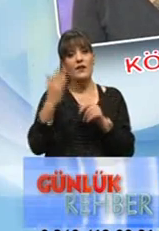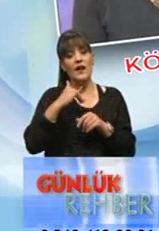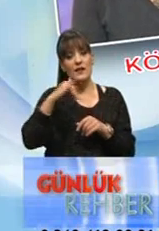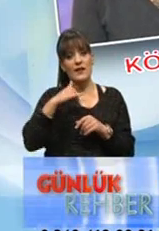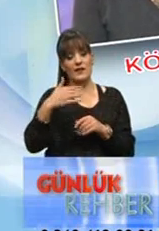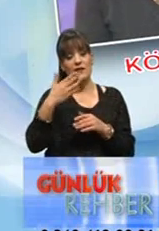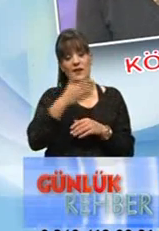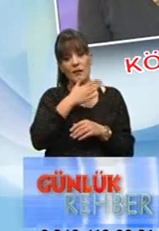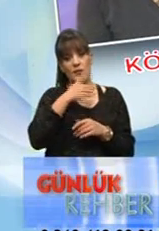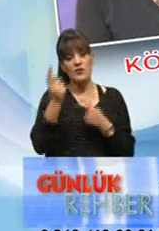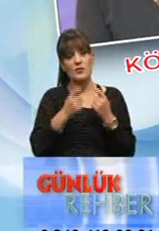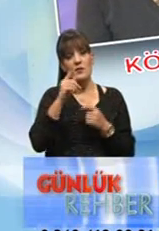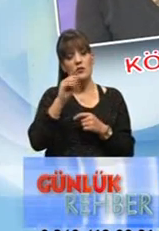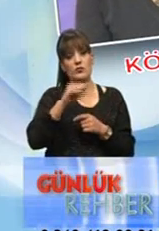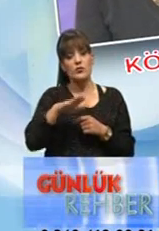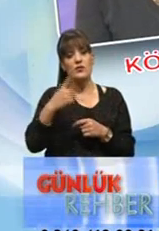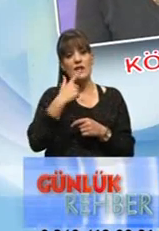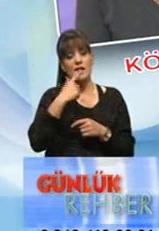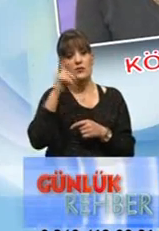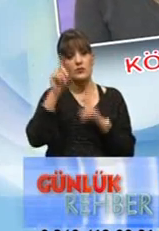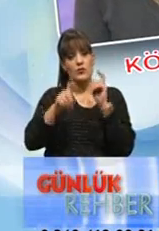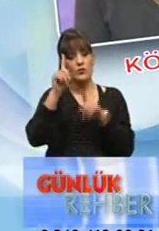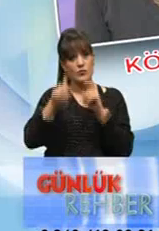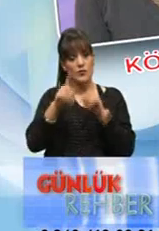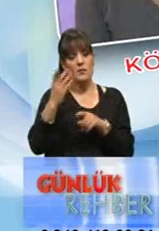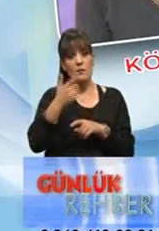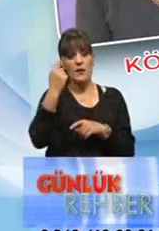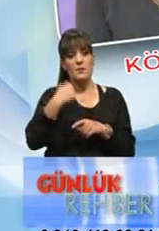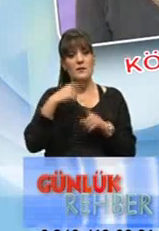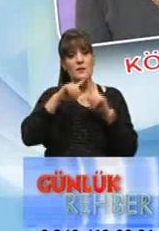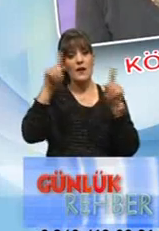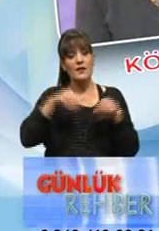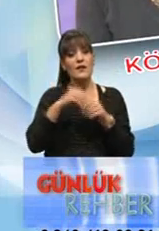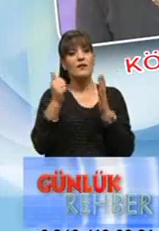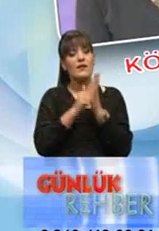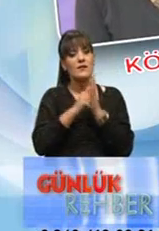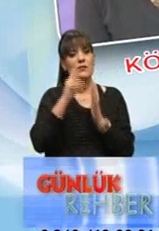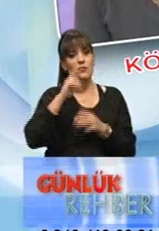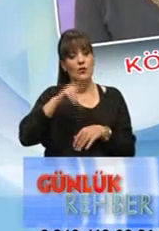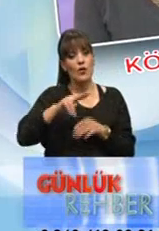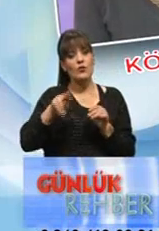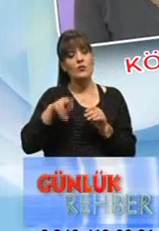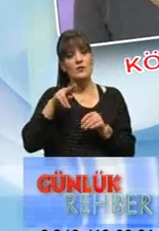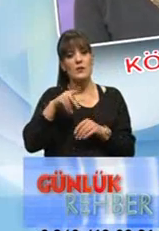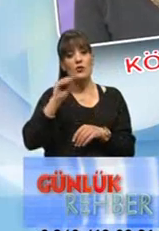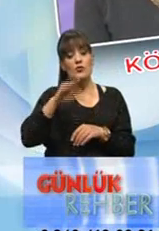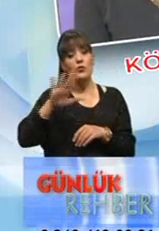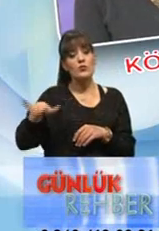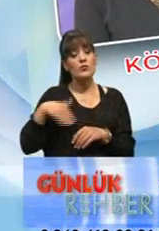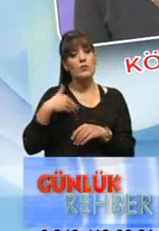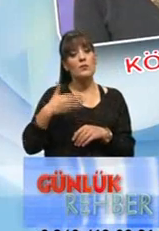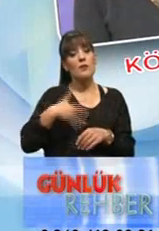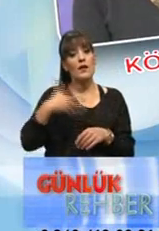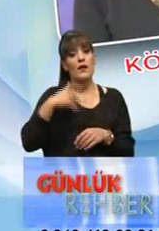tanımaya çalışıyoruz. Biraz çocuk diliyle sorular soruyoruz. Yani belki bizim ekranlarda, gazetelerde gördüğümüzün ötesinde çocukların merak